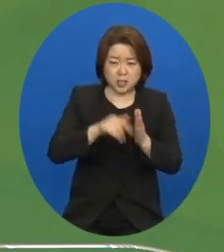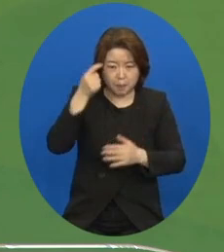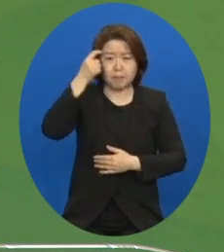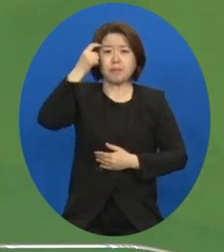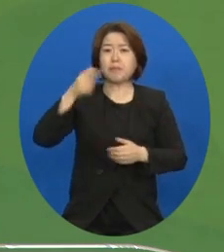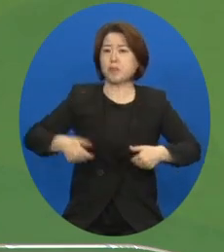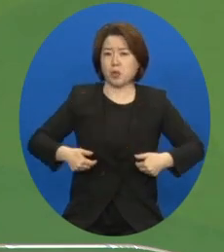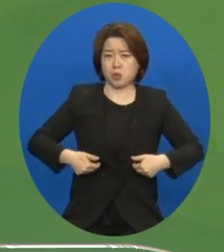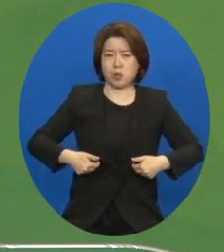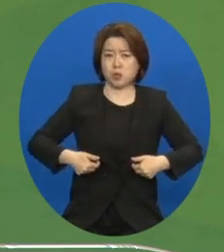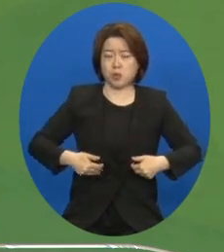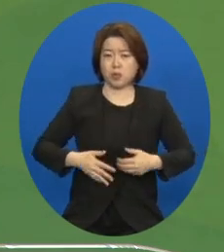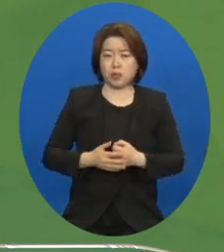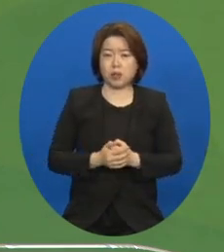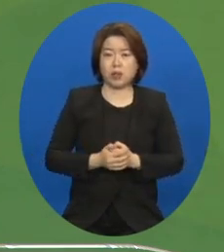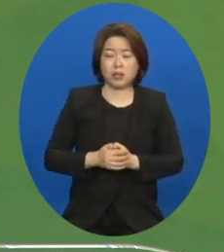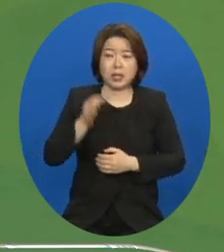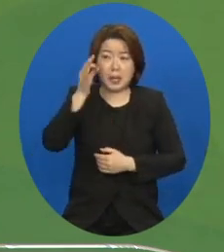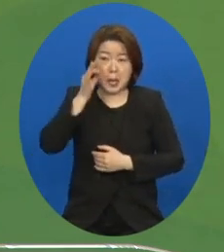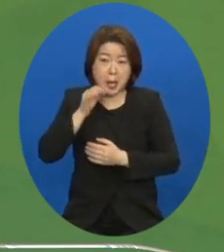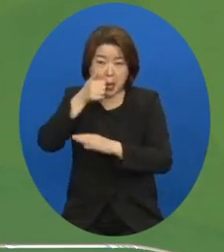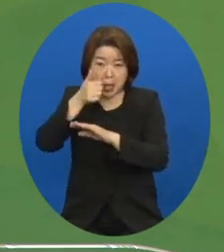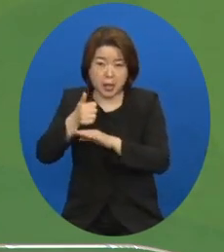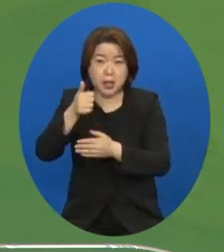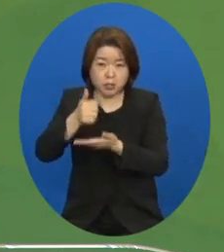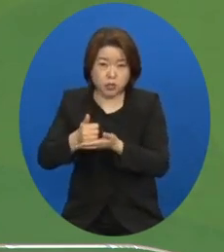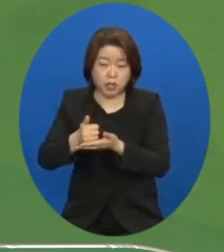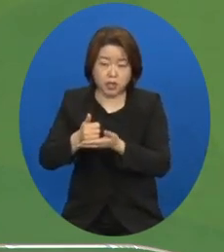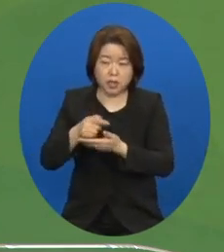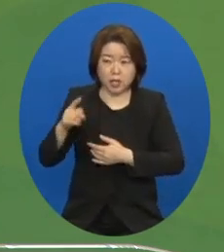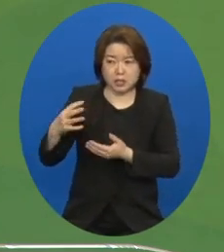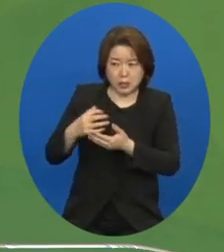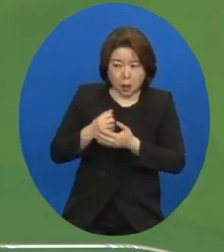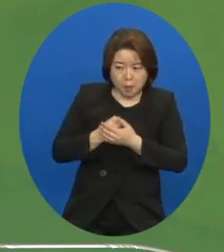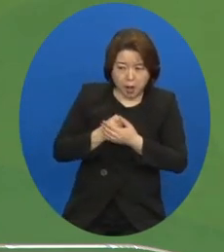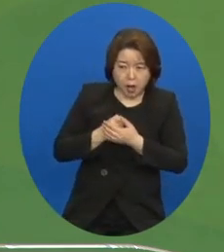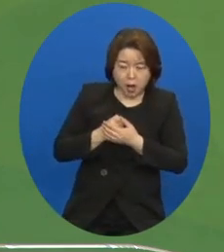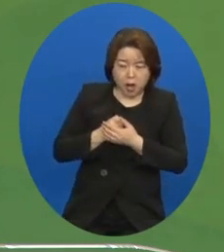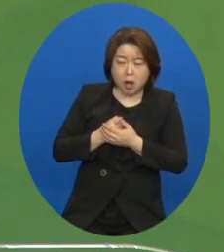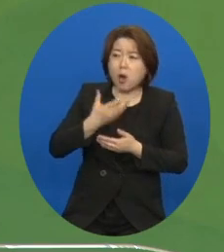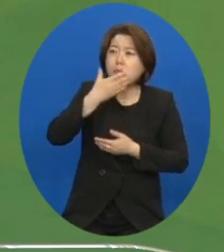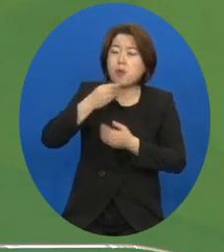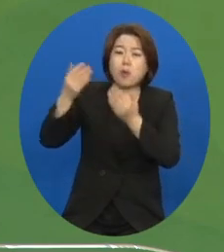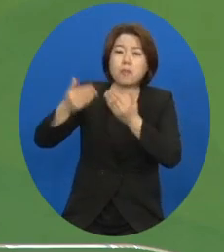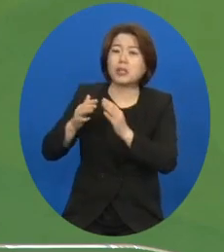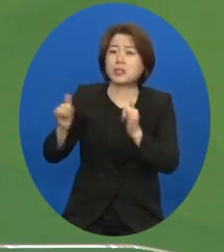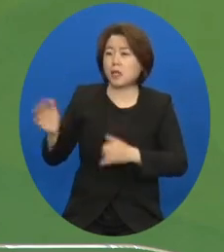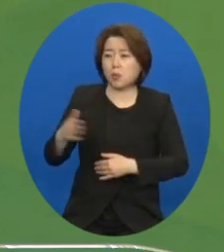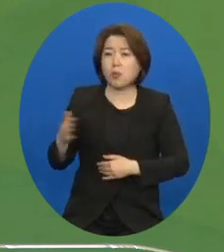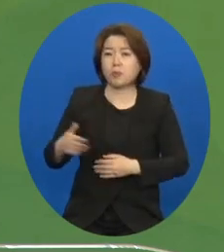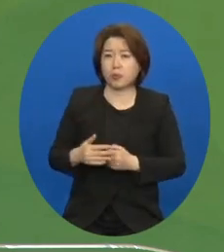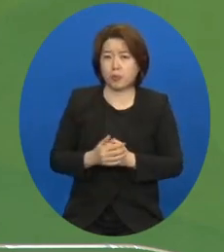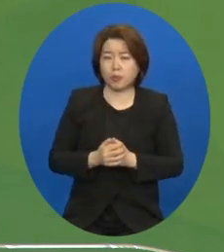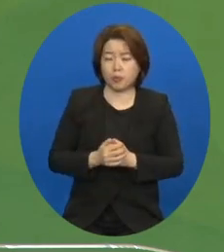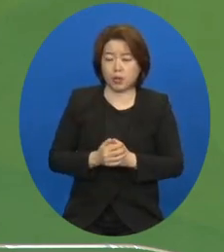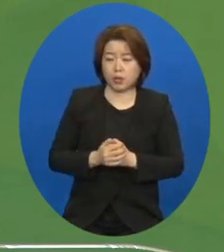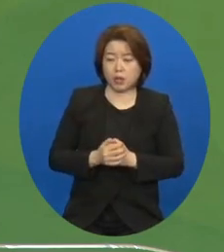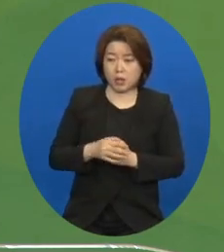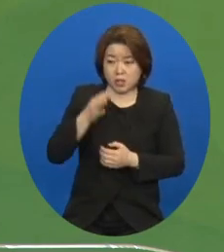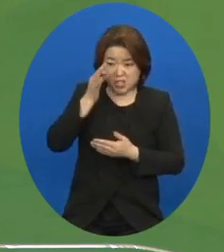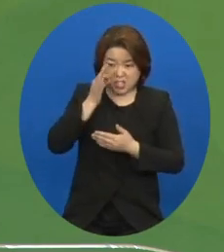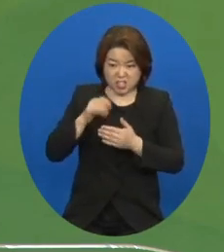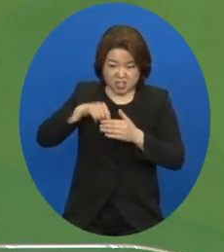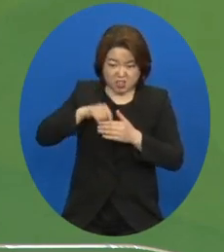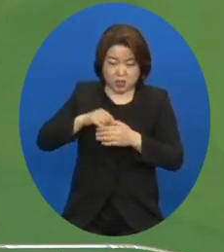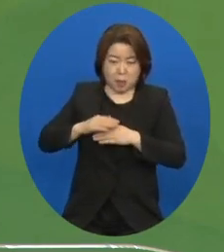거예요. 아간의 죄 그거 품고 복을 받을 사람 없습니다. 하나님이 어떻게 복을 주시겠어요?